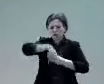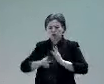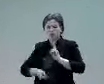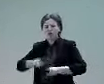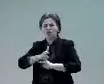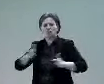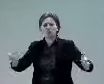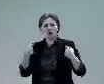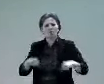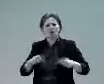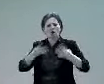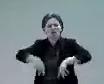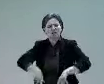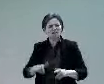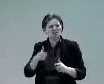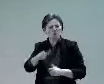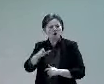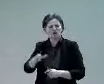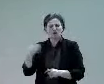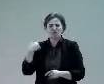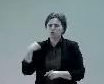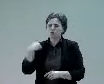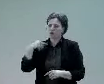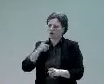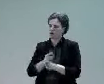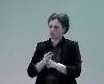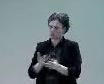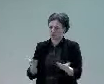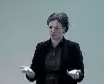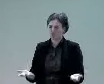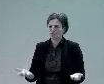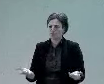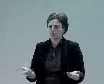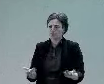politica organizzata. Questo ci deve mettere